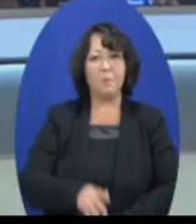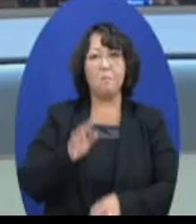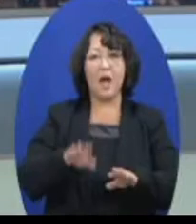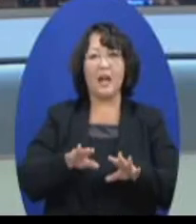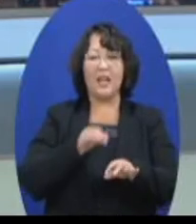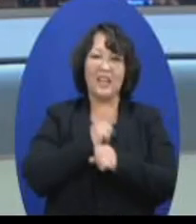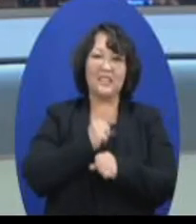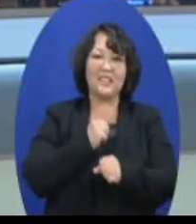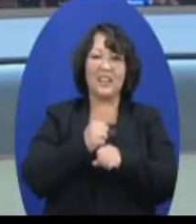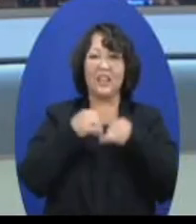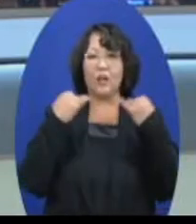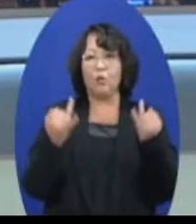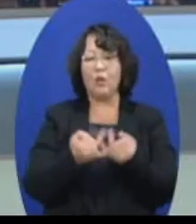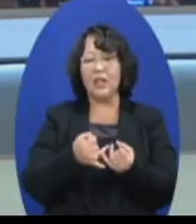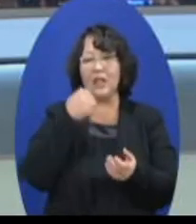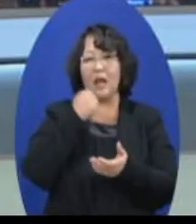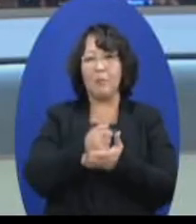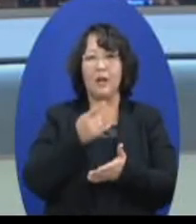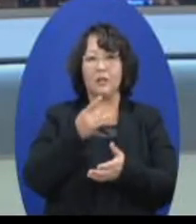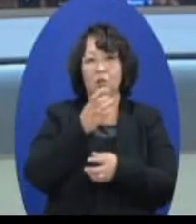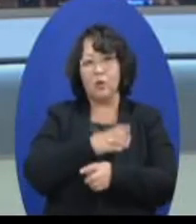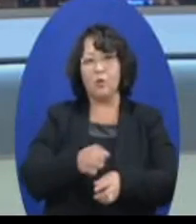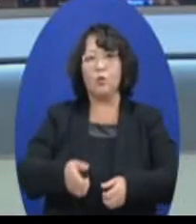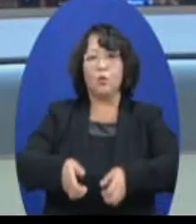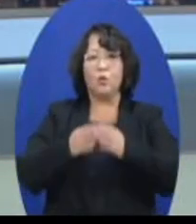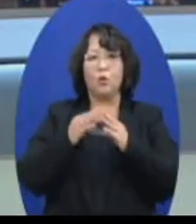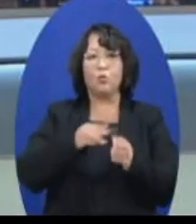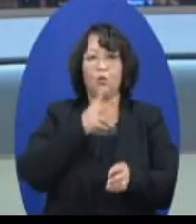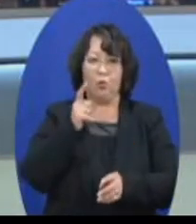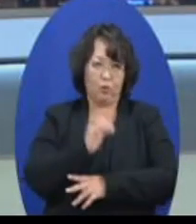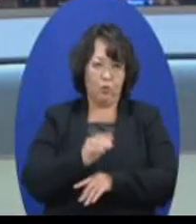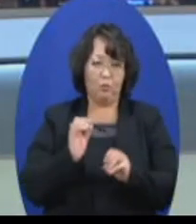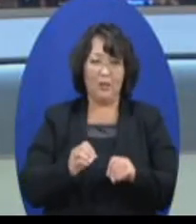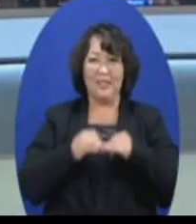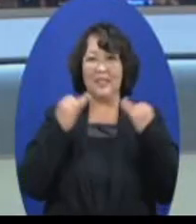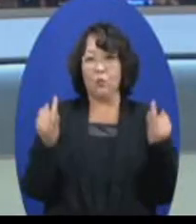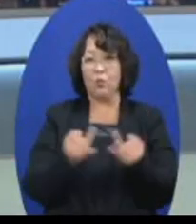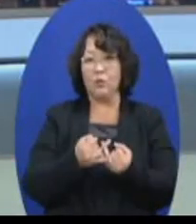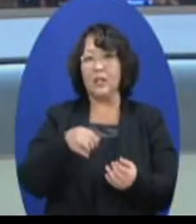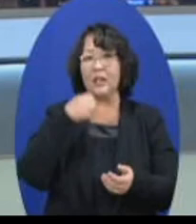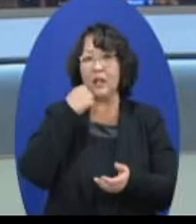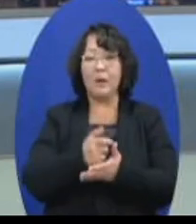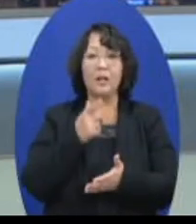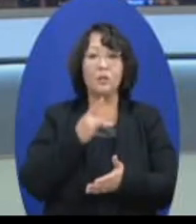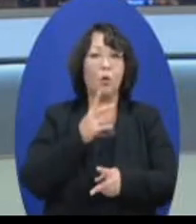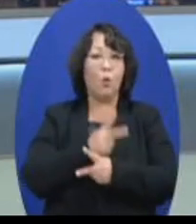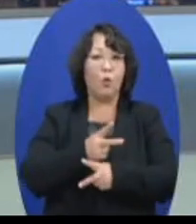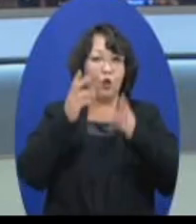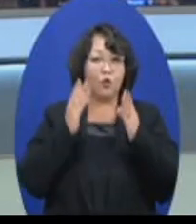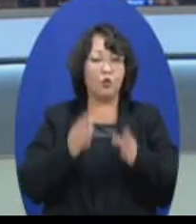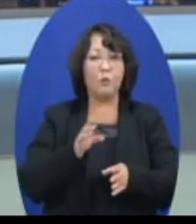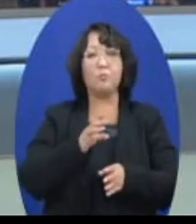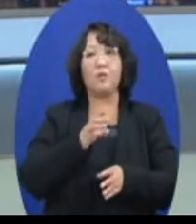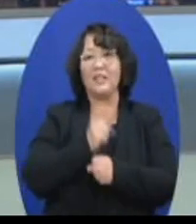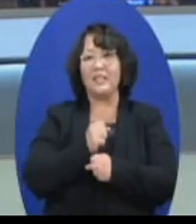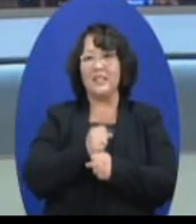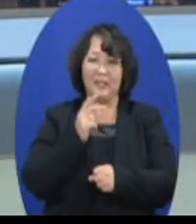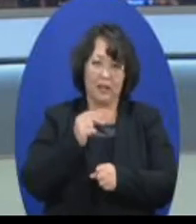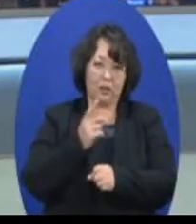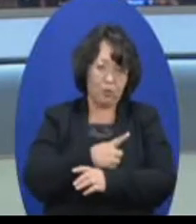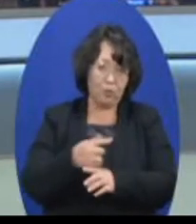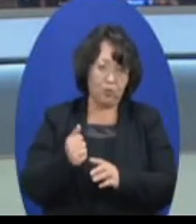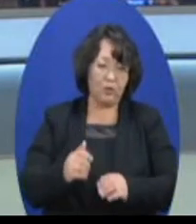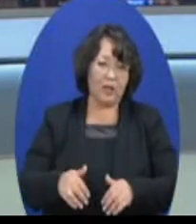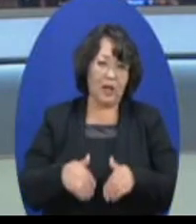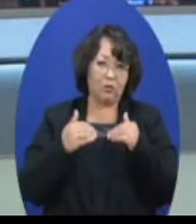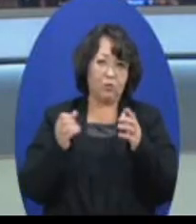Байнгын ажиллагаатай парламентын тамгын газар байгуулагдсан түүх өдөр өнөөдөр тохиож байна. Парламентын тамгын газар бол хууль тогтоох ажлын чанар үр дүнг дээшлүүлэхэд